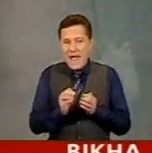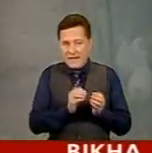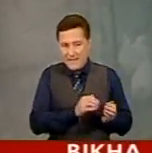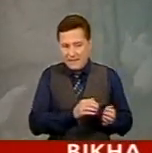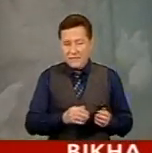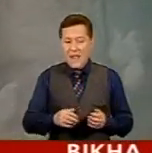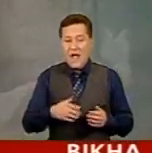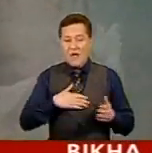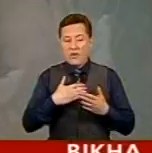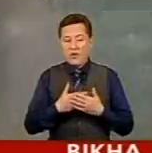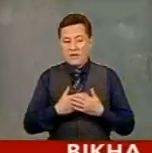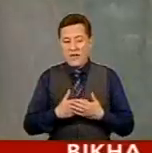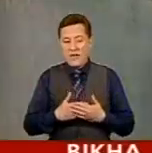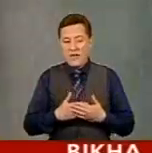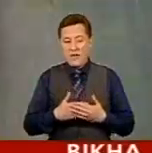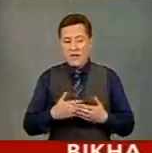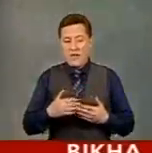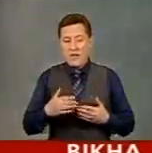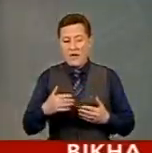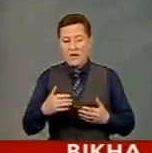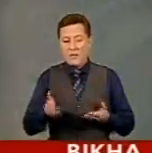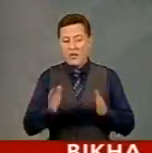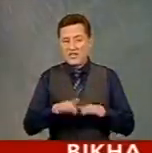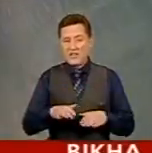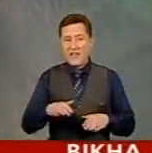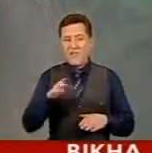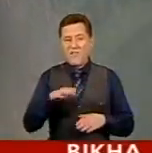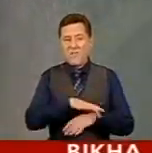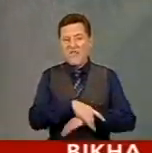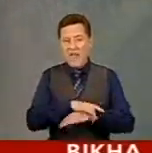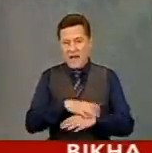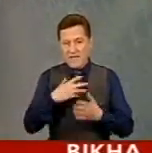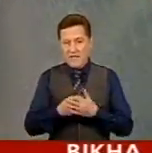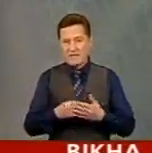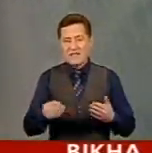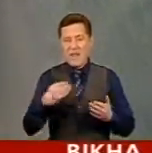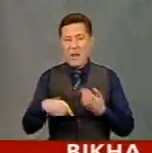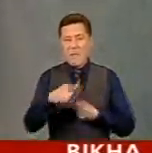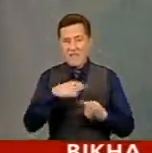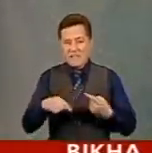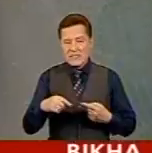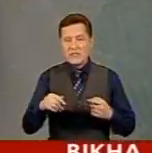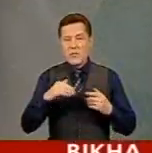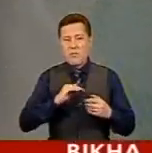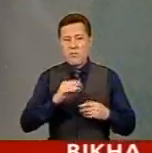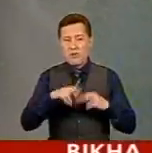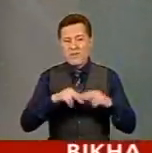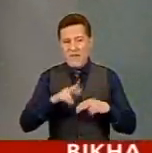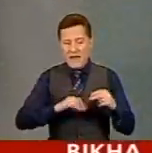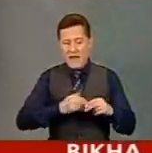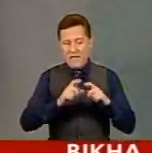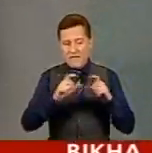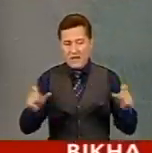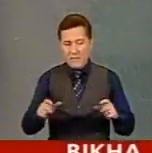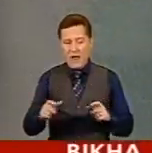від минулого літа. Через брак часу довелося полишити у Павлограді власний бізнес. У неї була будівельна фірма. У найгарячіші місяці війни